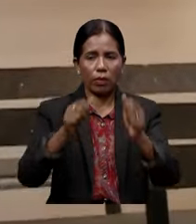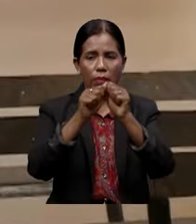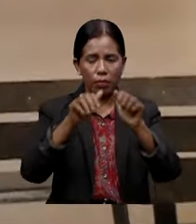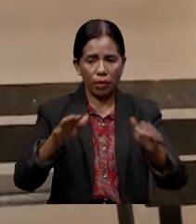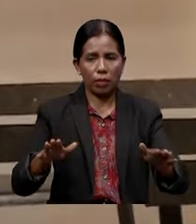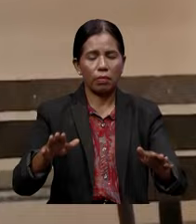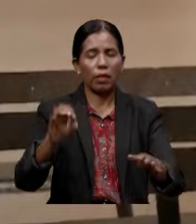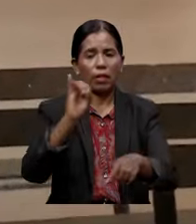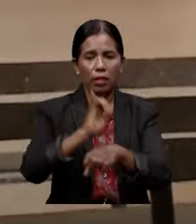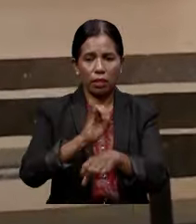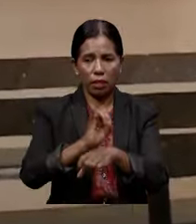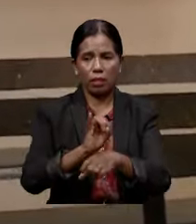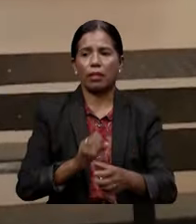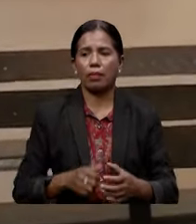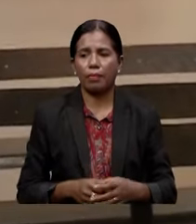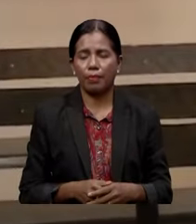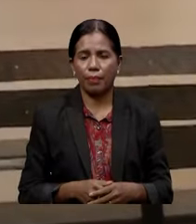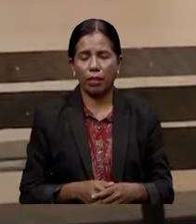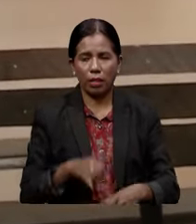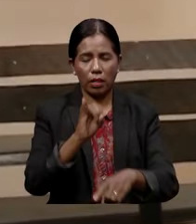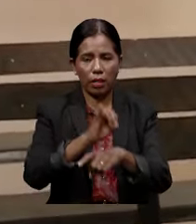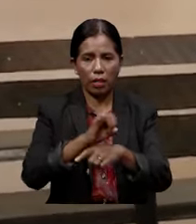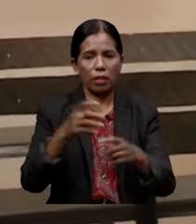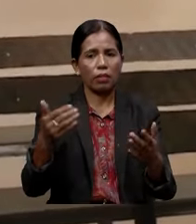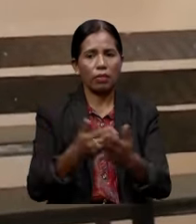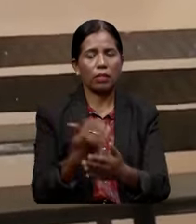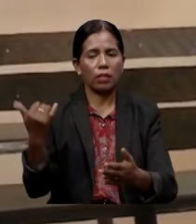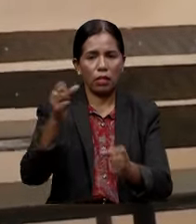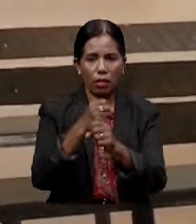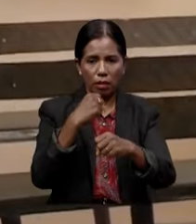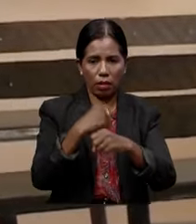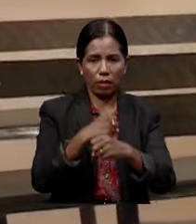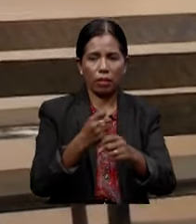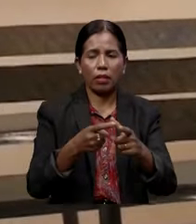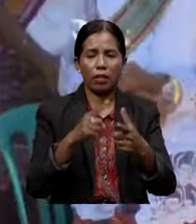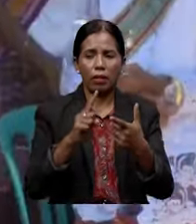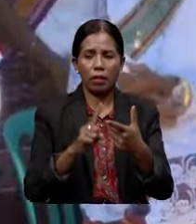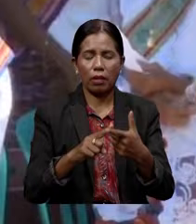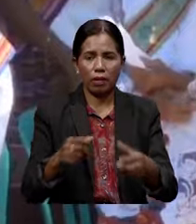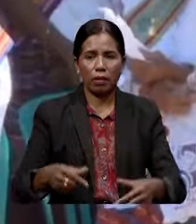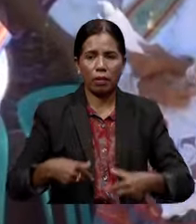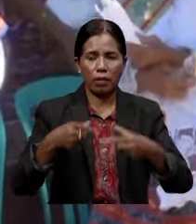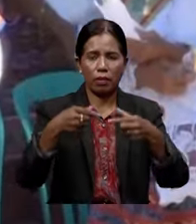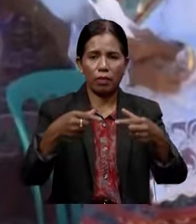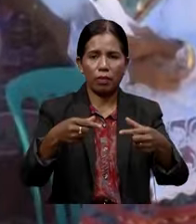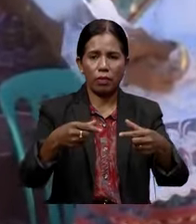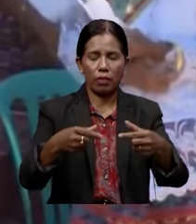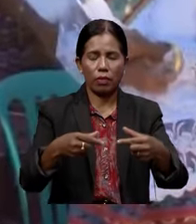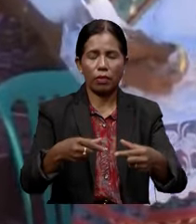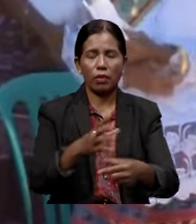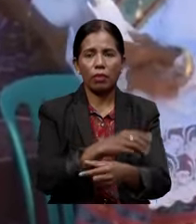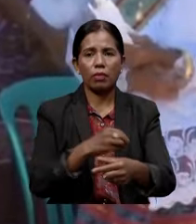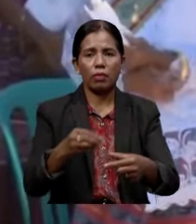igreja capela fon vemos que será aí ha foi mos fo Misa Krisma